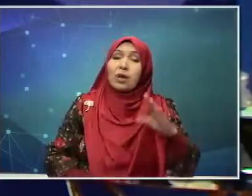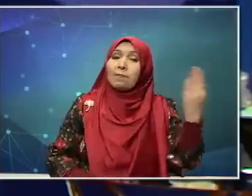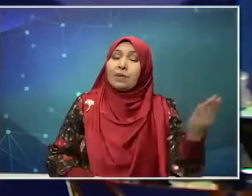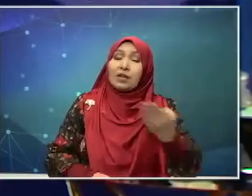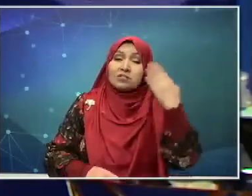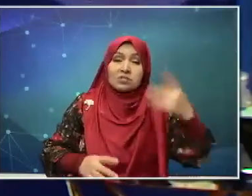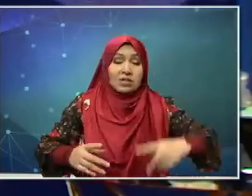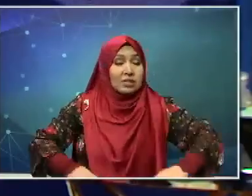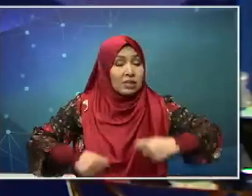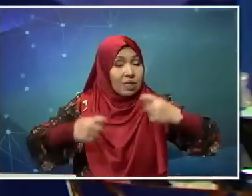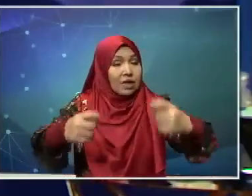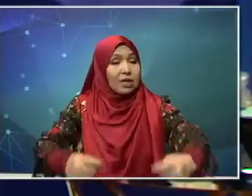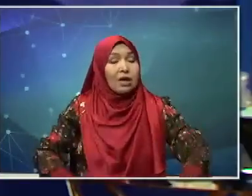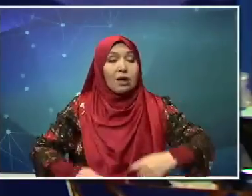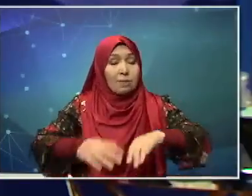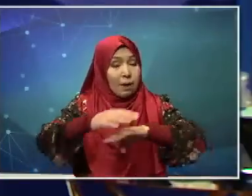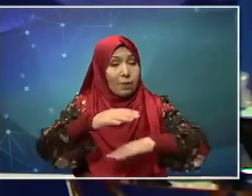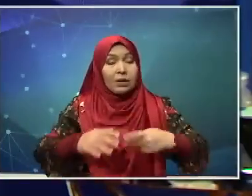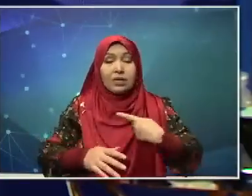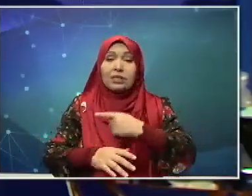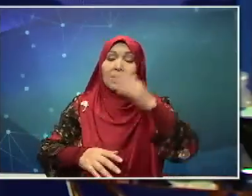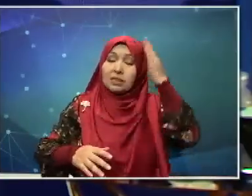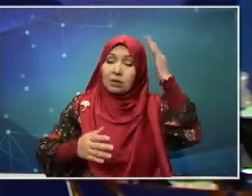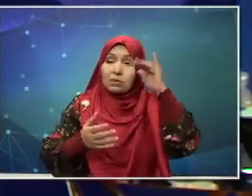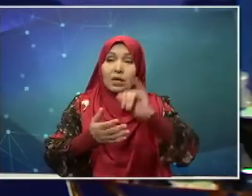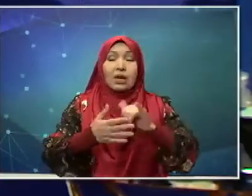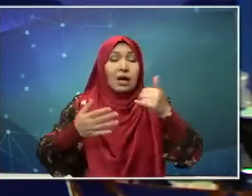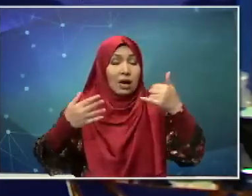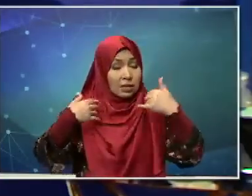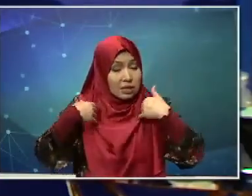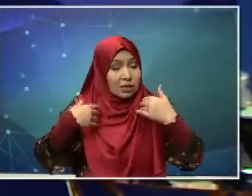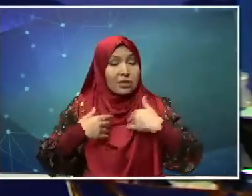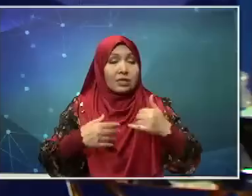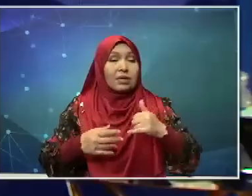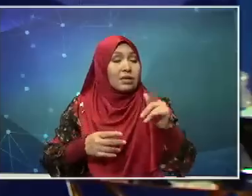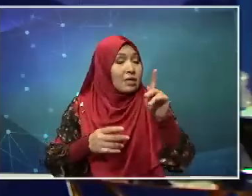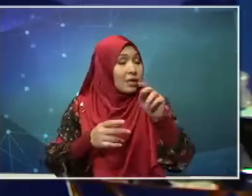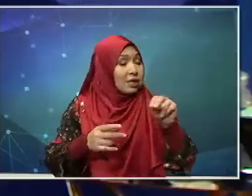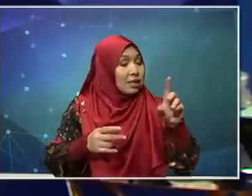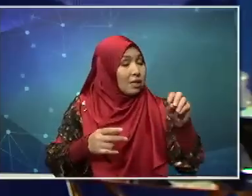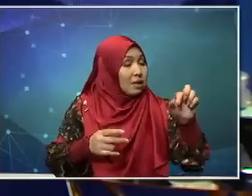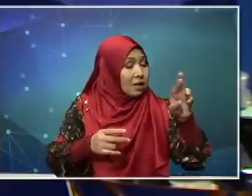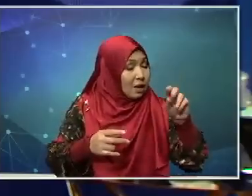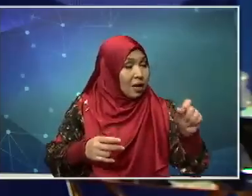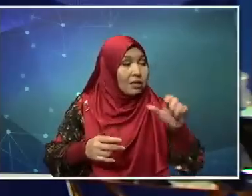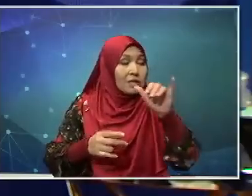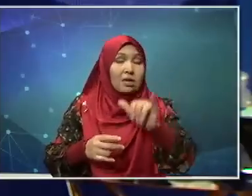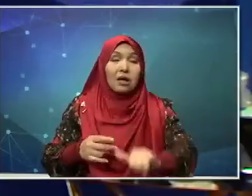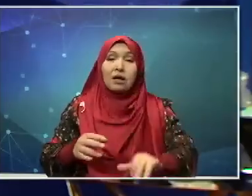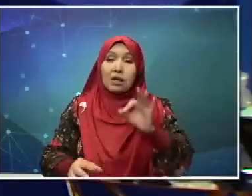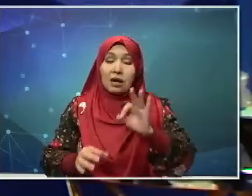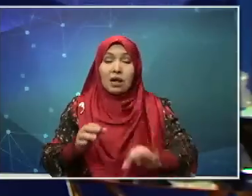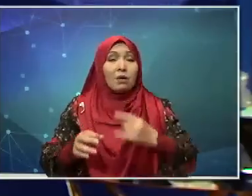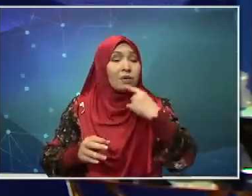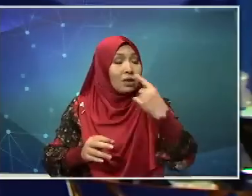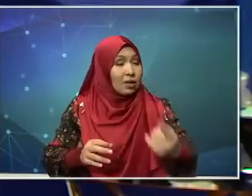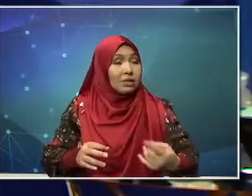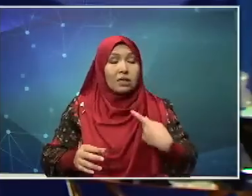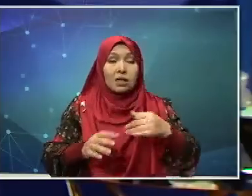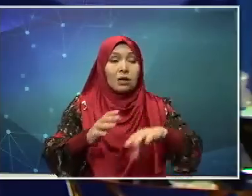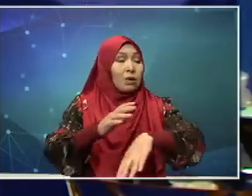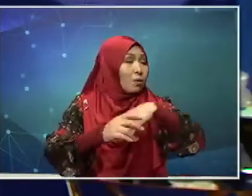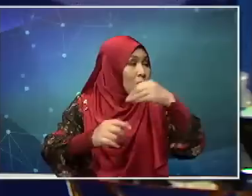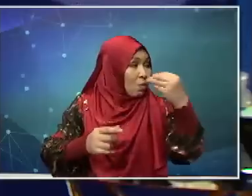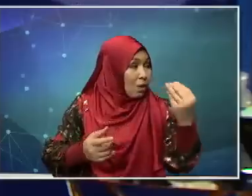saya dekat bawah tetapi kita tahu bahwa ada kendaraan yang tayang disimpan sakit macam tapi lubang besar kalau katakan ketika jekulo